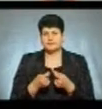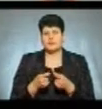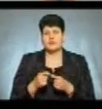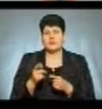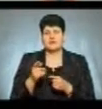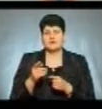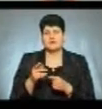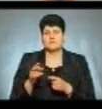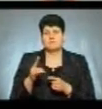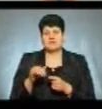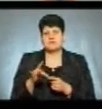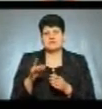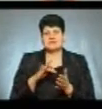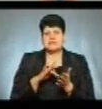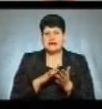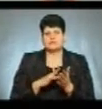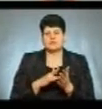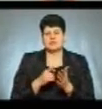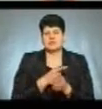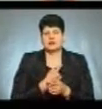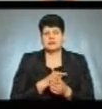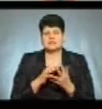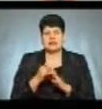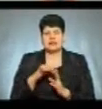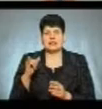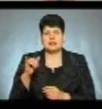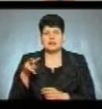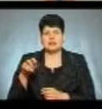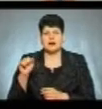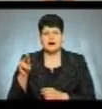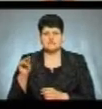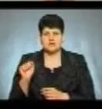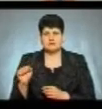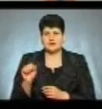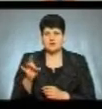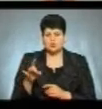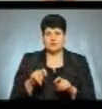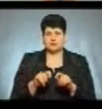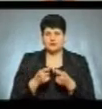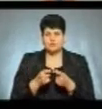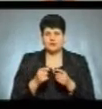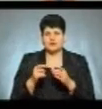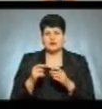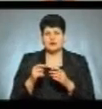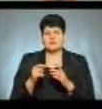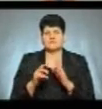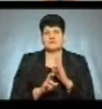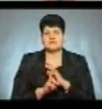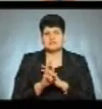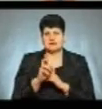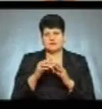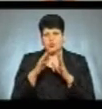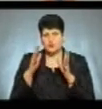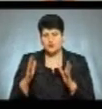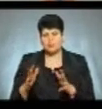районної клінічної лікарні. В селі Ілавча Теребовлянського району внаслідок пориву вітру пошкоджено купол церкви, а також в